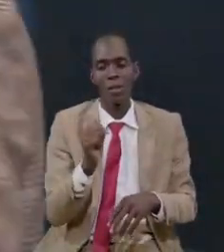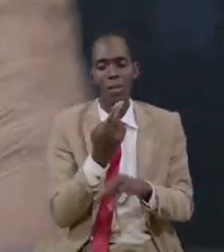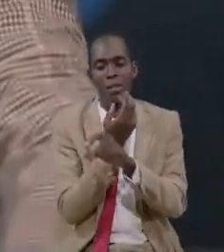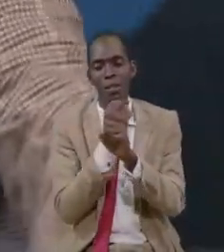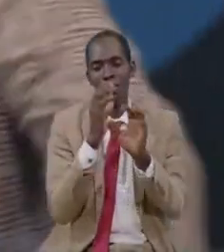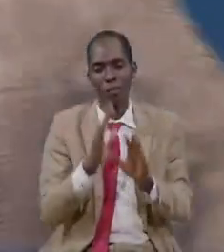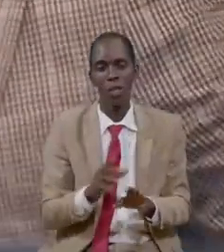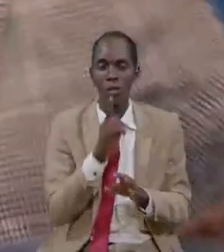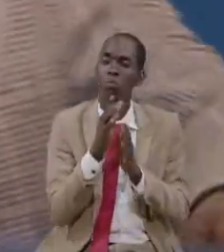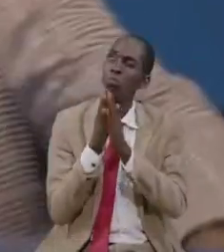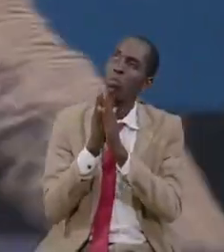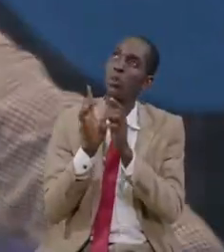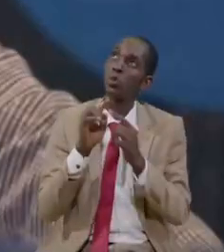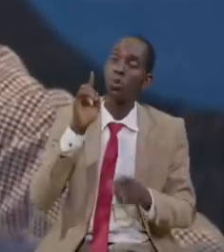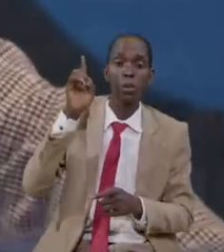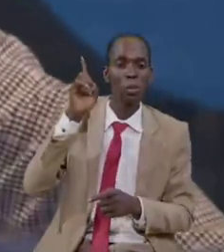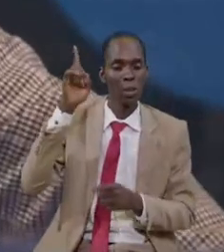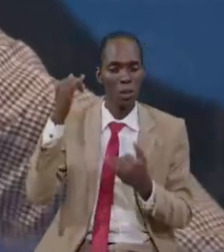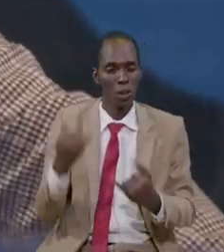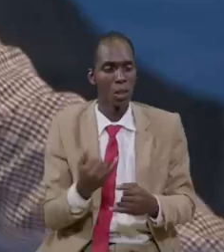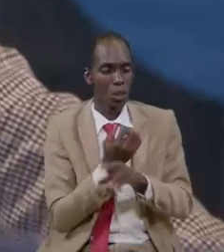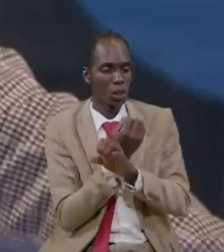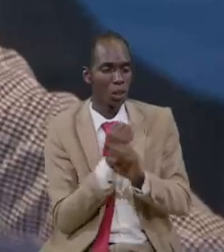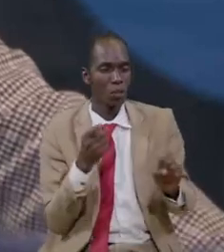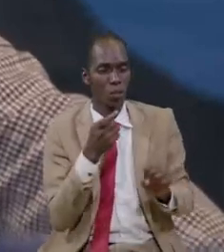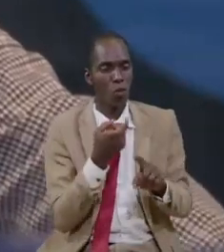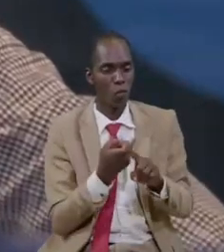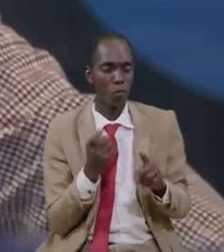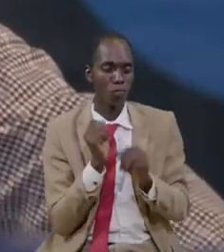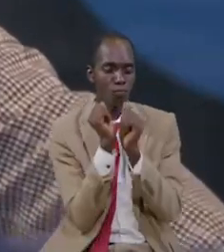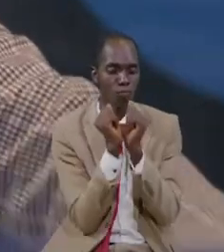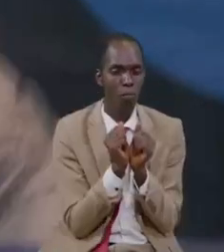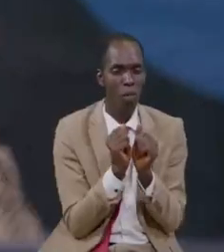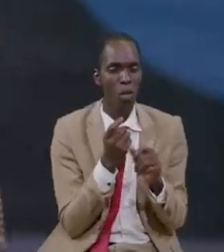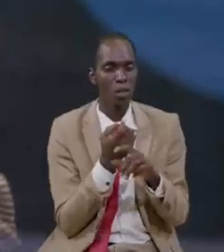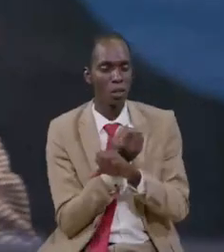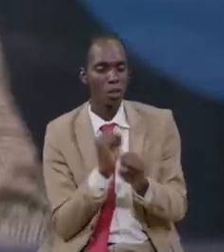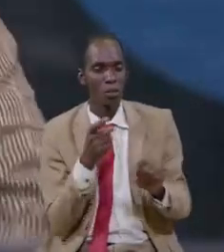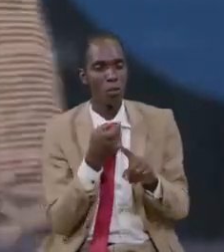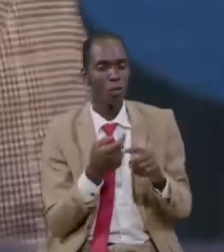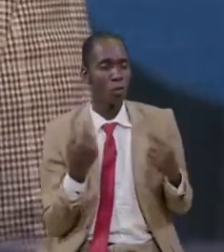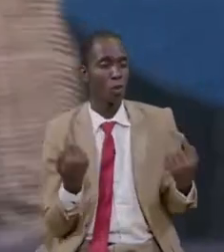rachète de l'esclavage, il te rachète du péché et gloire à Dieu,